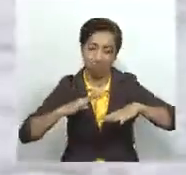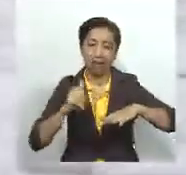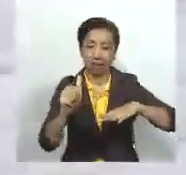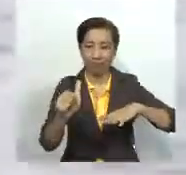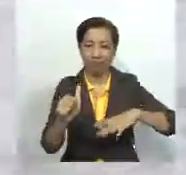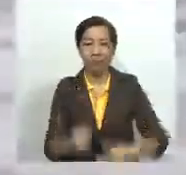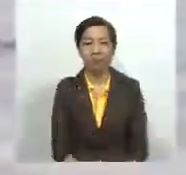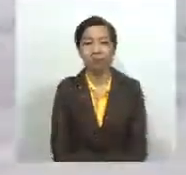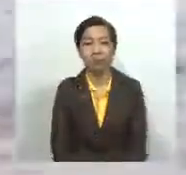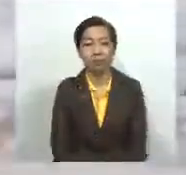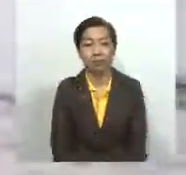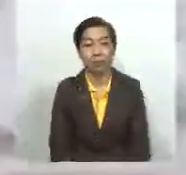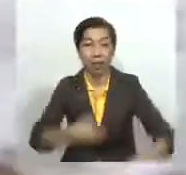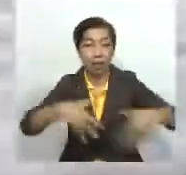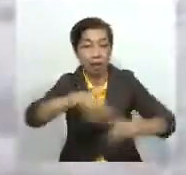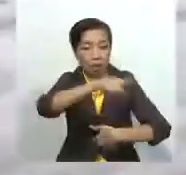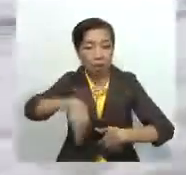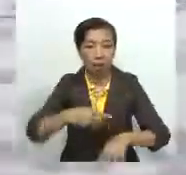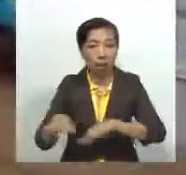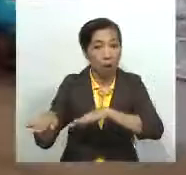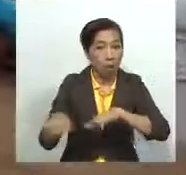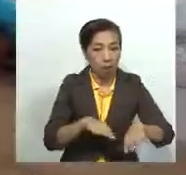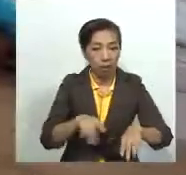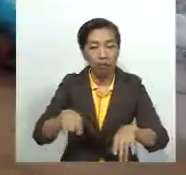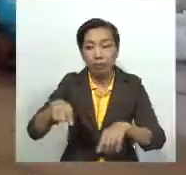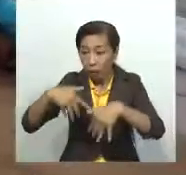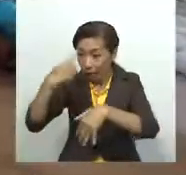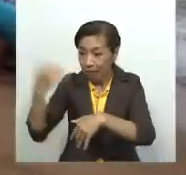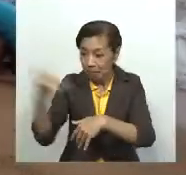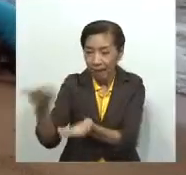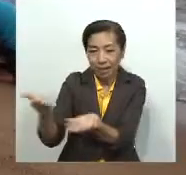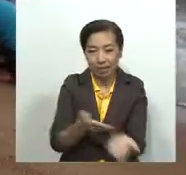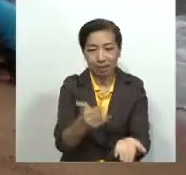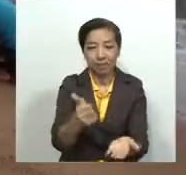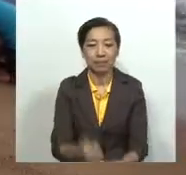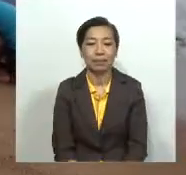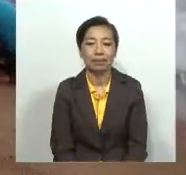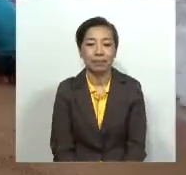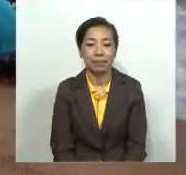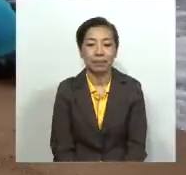ากเลยทีเดียวค่ะซึ่งชาวบ้านที่นี่ก็พร้อมต้อนรับผู้มาเยือนทุกท่าน